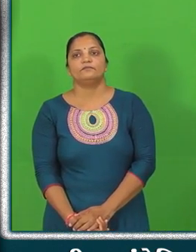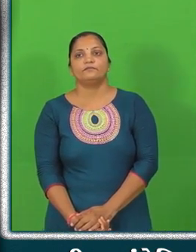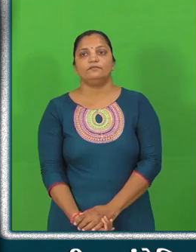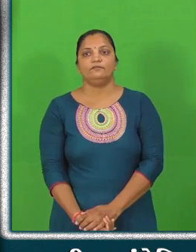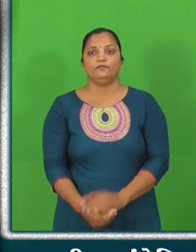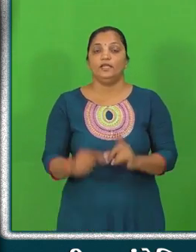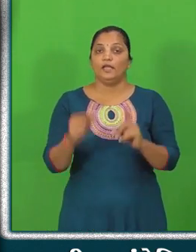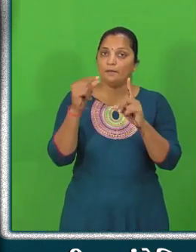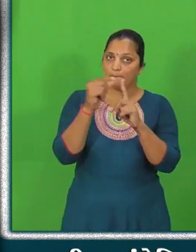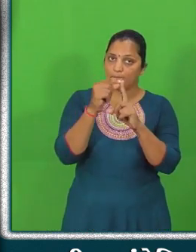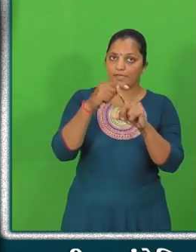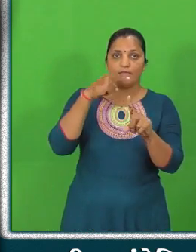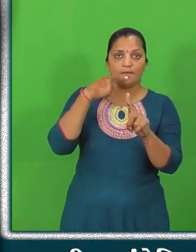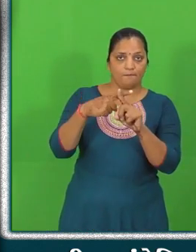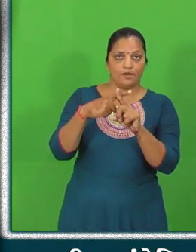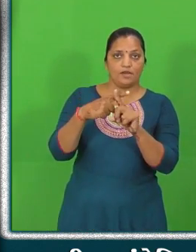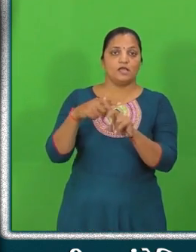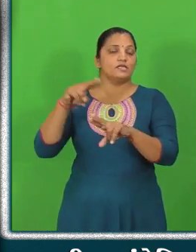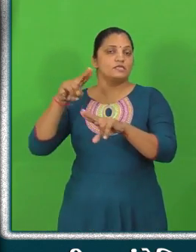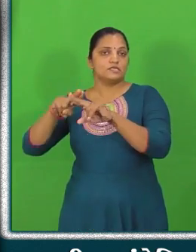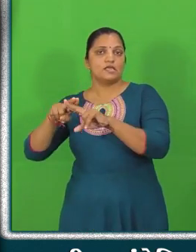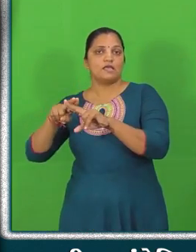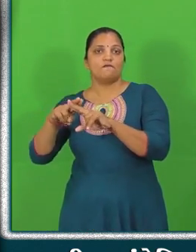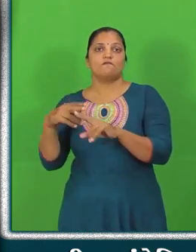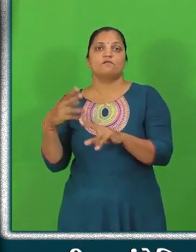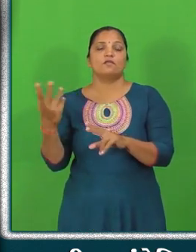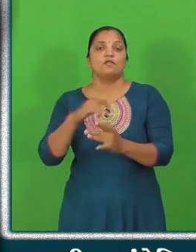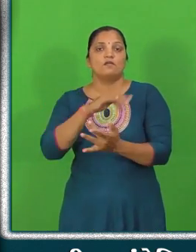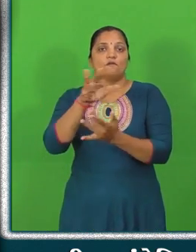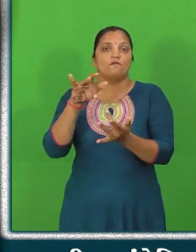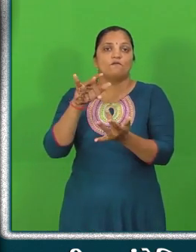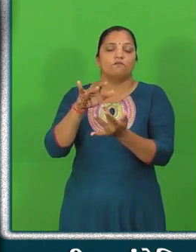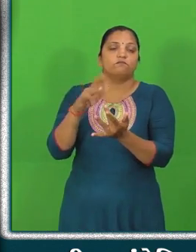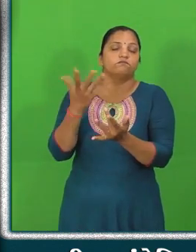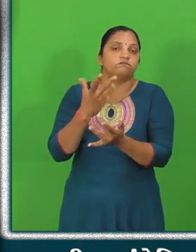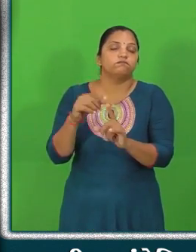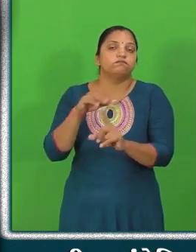ચલો હવે ધ્રુવ પી અને એફ ની વચ્ચે વસ્તુને મૂકીએ તો શું પરિસ્થિતિ થાય છે.